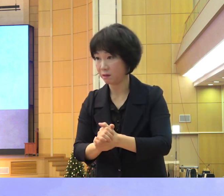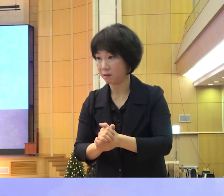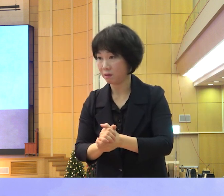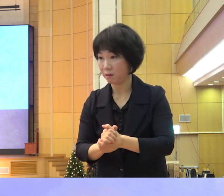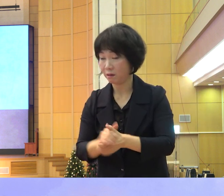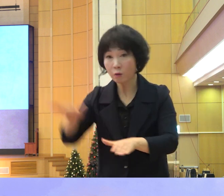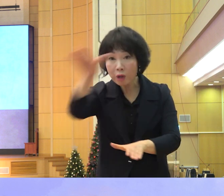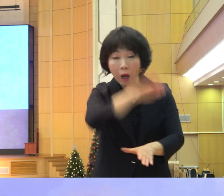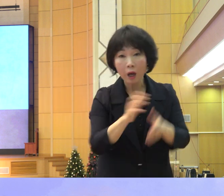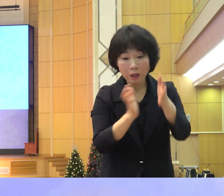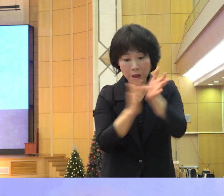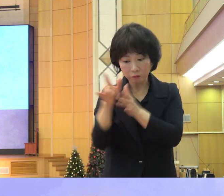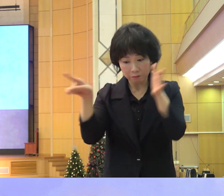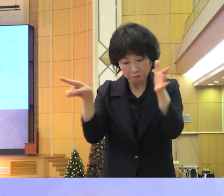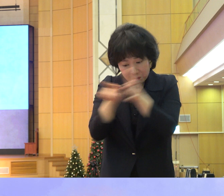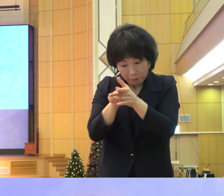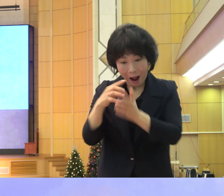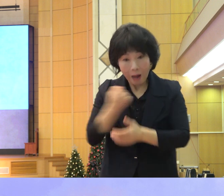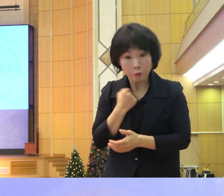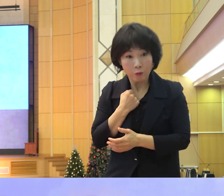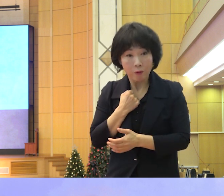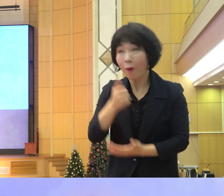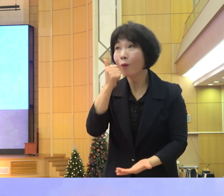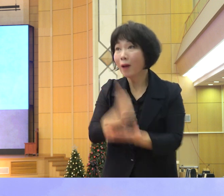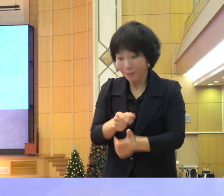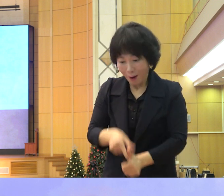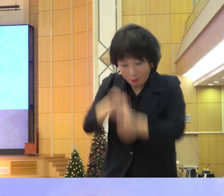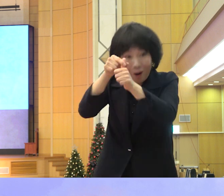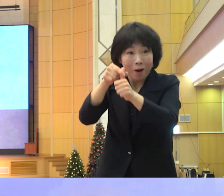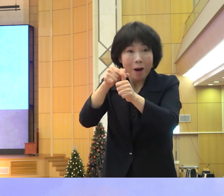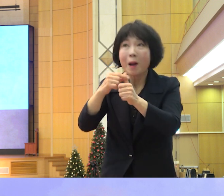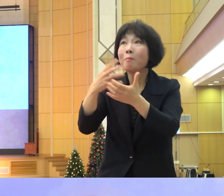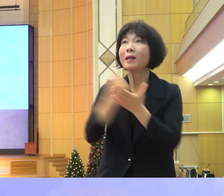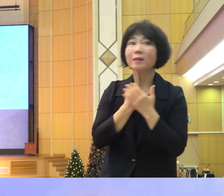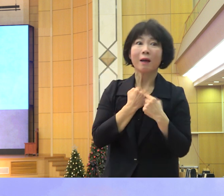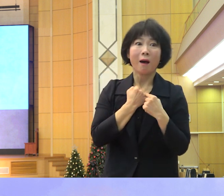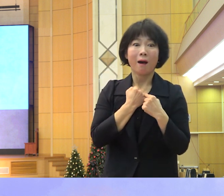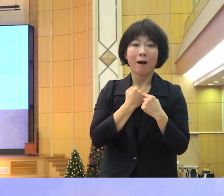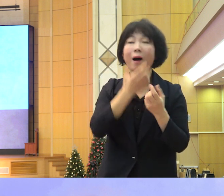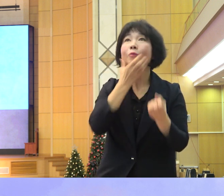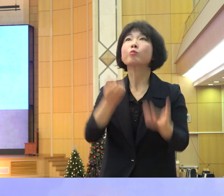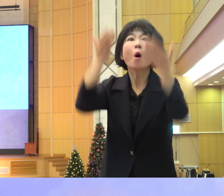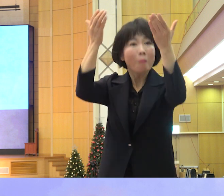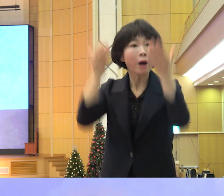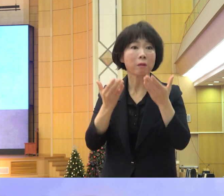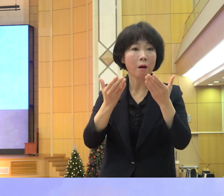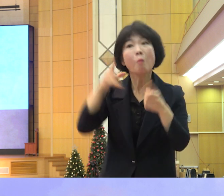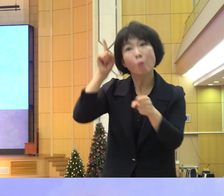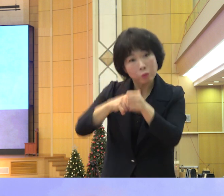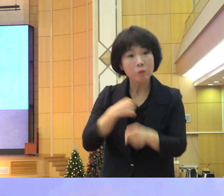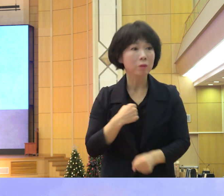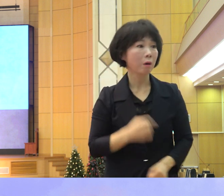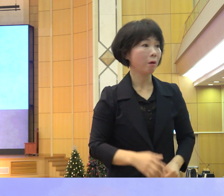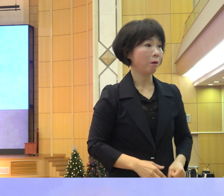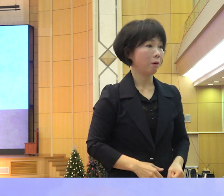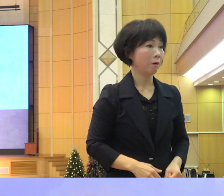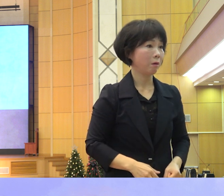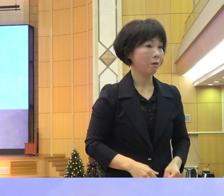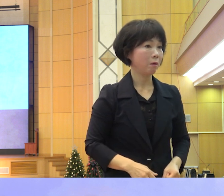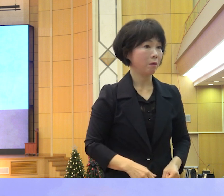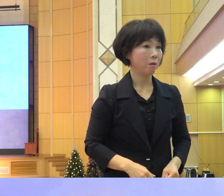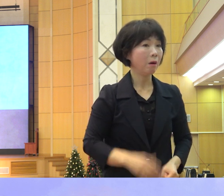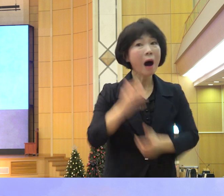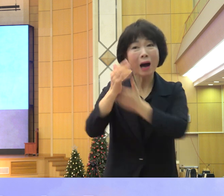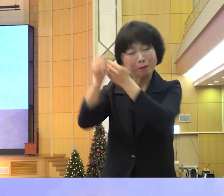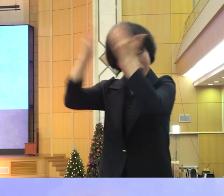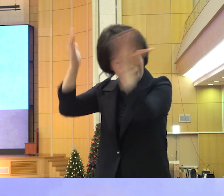예수 믿고 우리가 구원받으니까, 예수 믿고 축복받으니까, 사실 그러니까 예수 믿는 거지. 뭐 예수 믿는데 아무것도 없으면